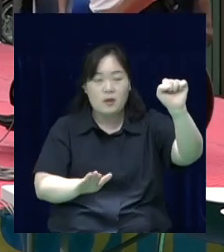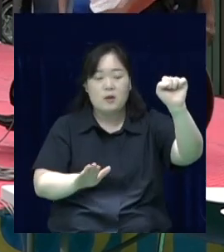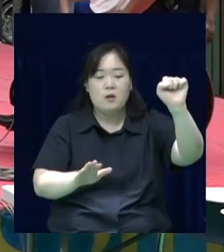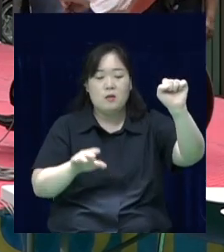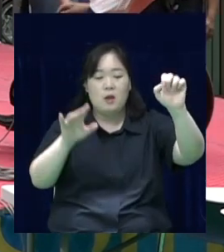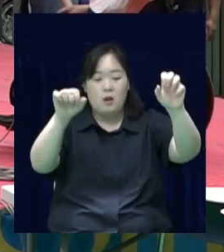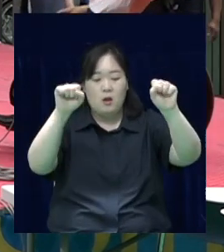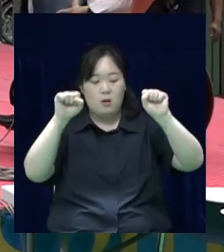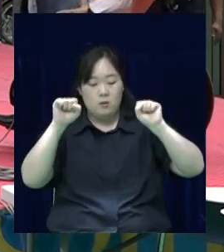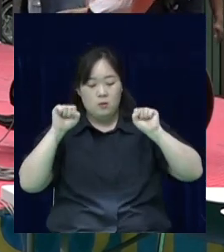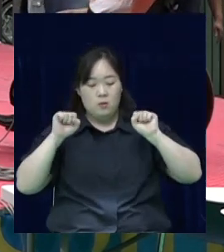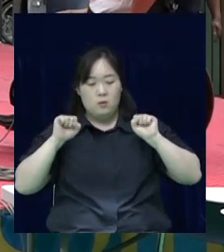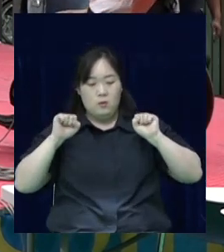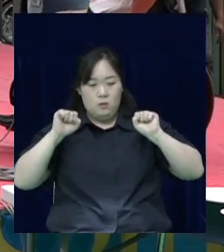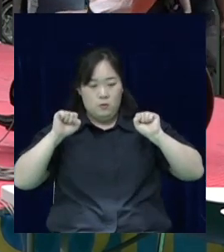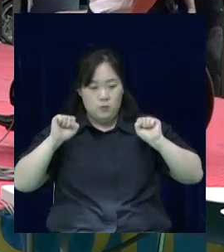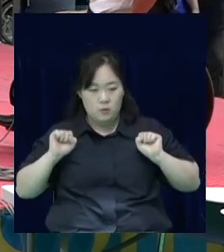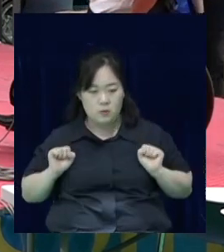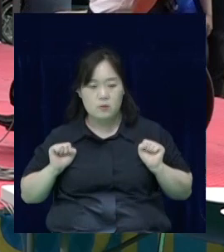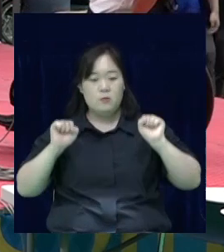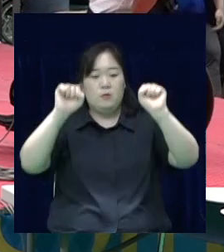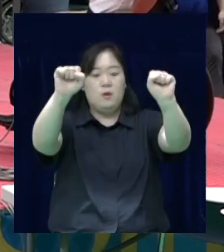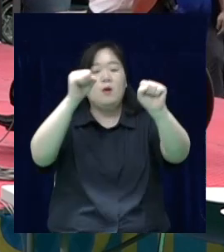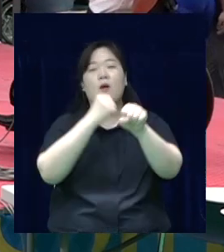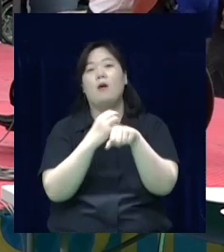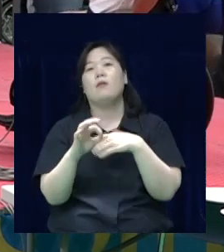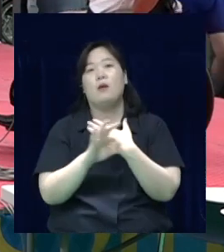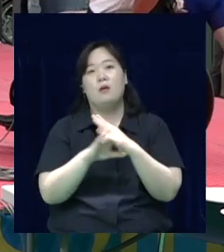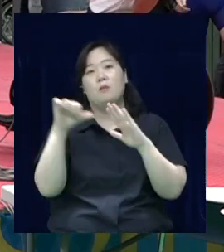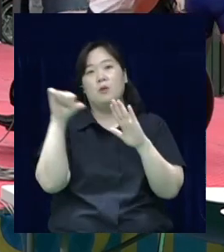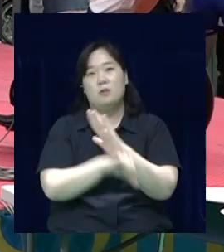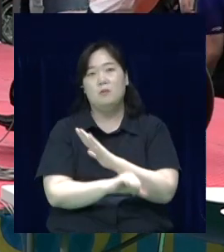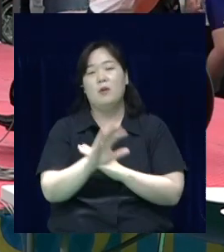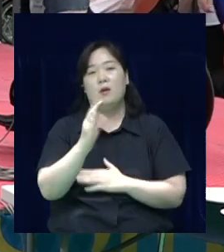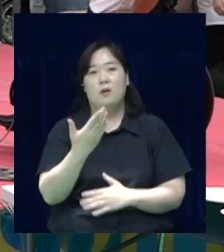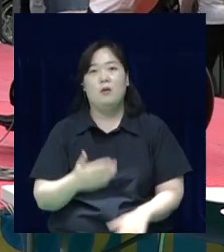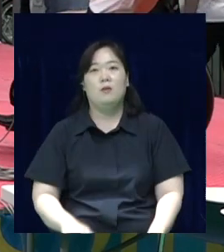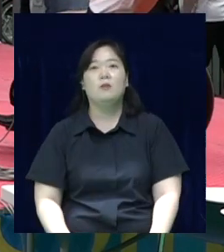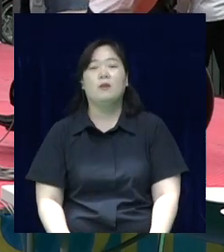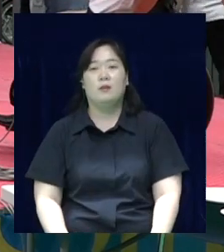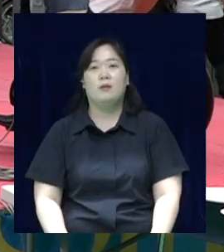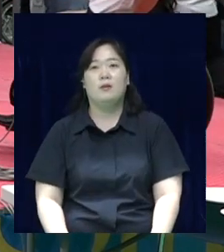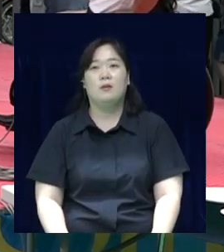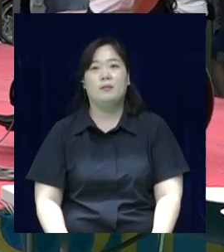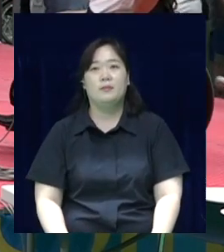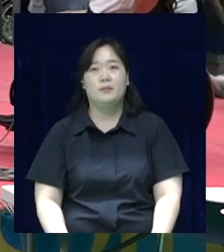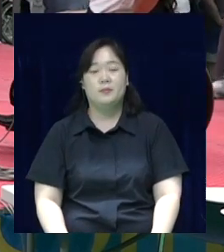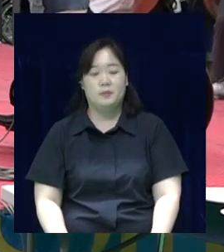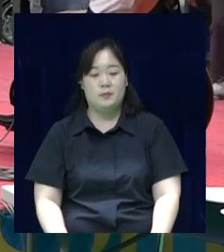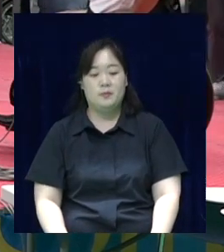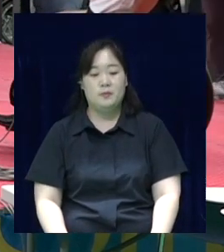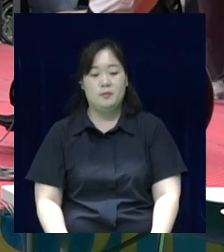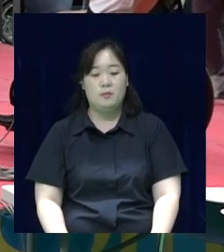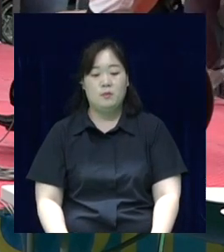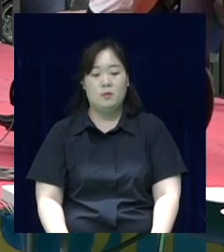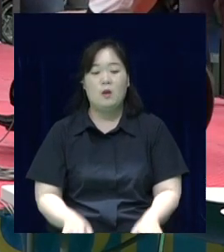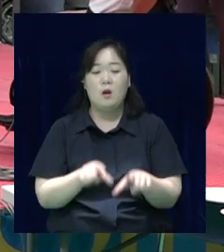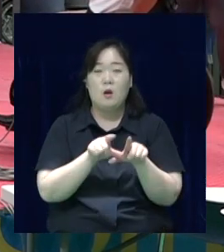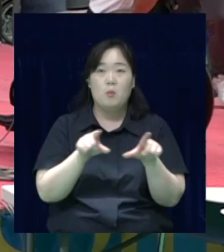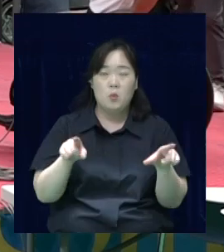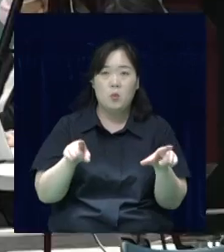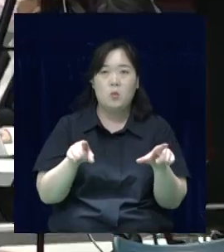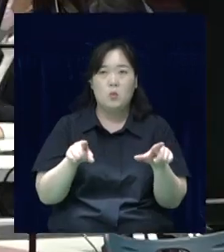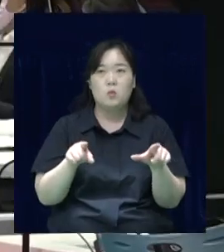동작이 나오면 실패가 되게 돼 있습니다. 그렇습니다. 5년이 이제는 이제 팔의 힘 예, 이걸로 그렇습니다. 이제 이용을 예. 해야 된다라고 또 보면 될 것 같고요. 주로 그